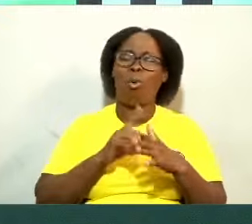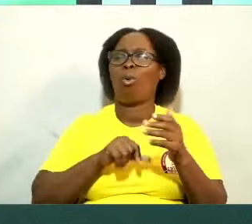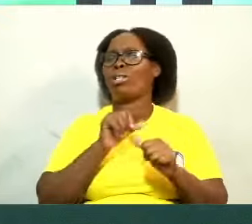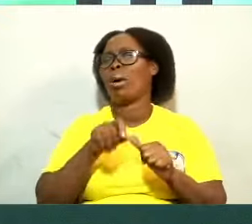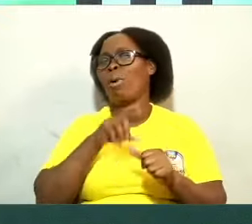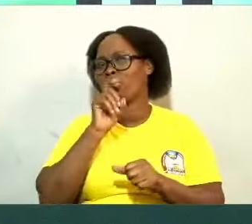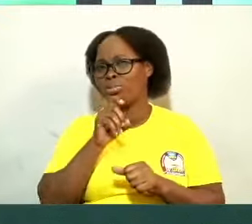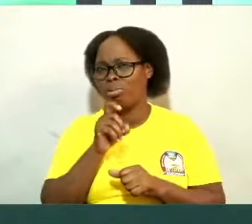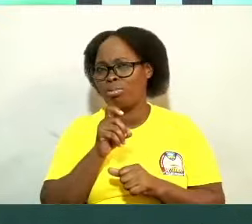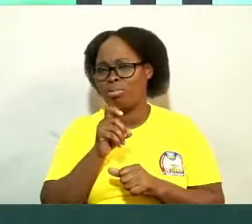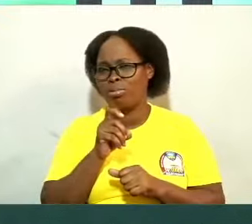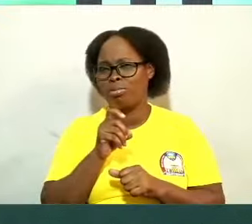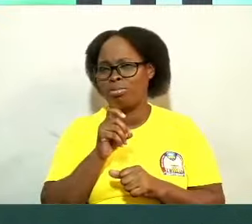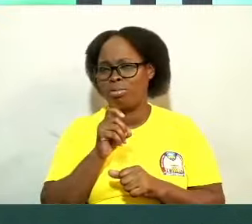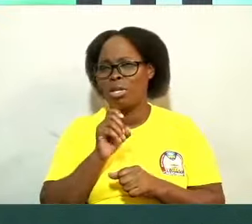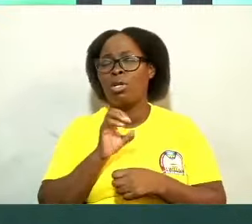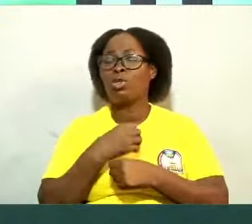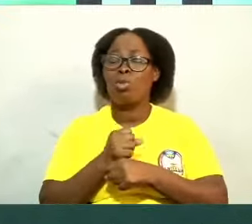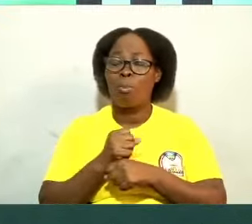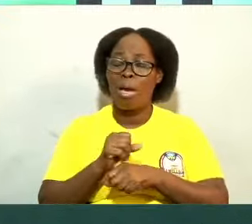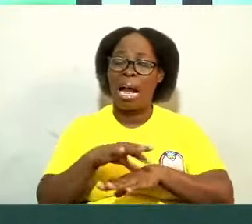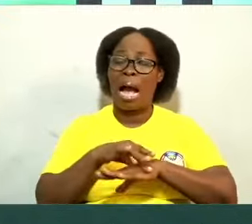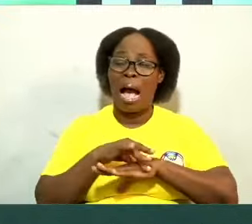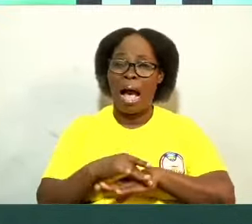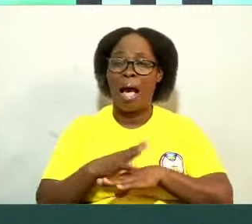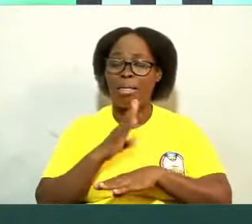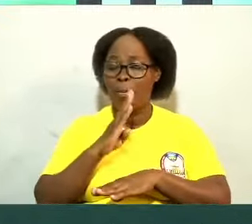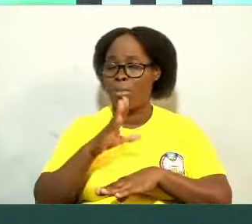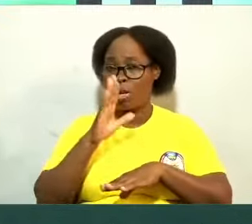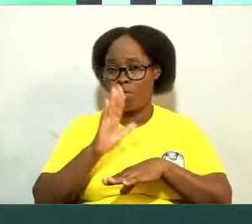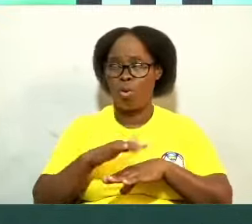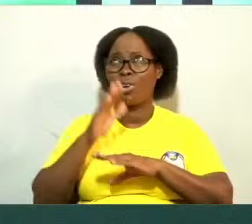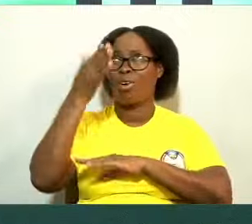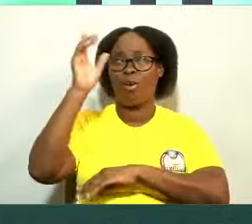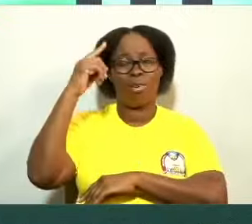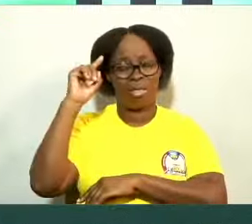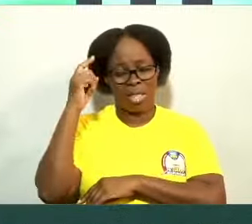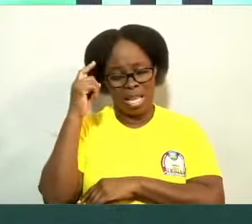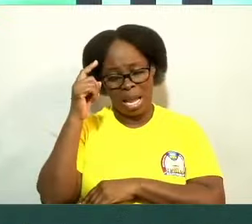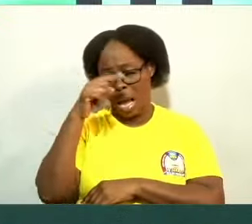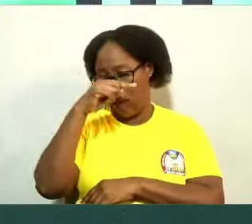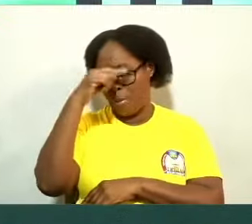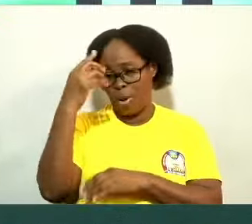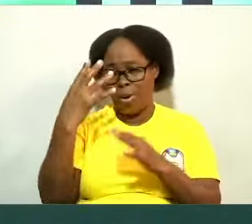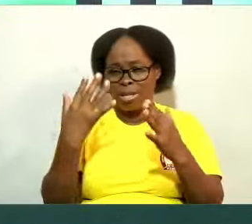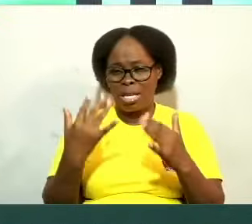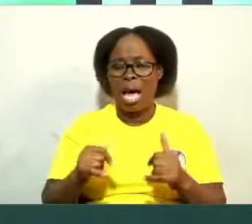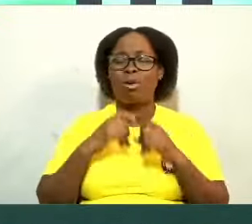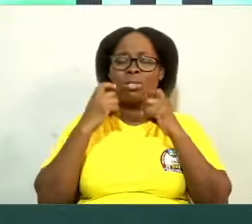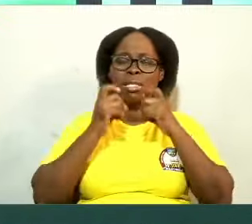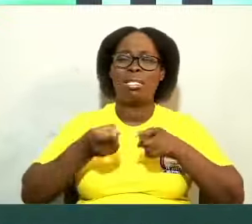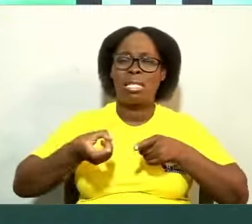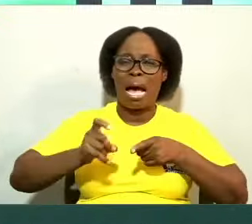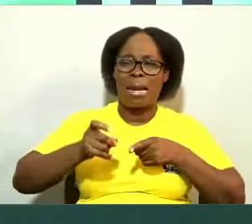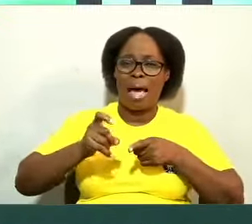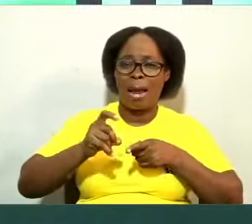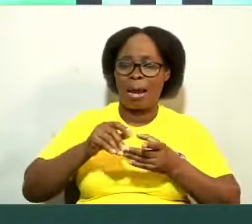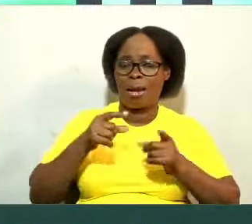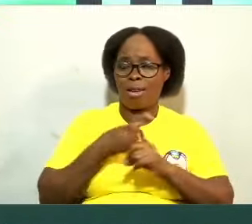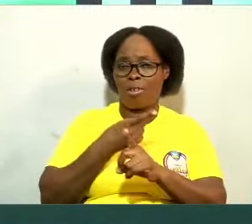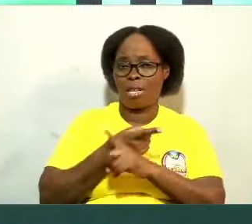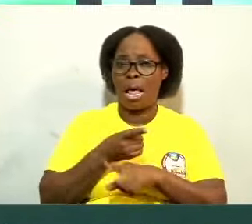Kuisalimisha dunia, Mungu akaona kwa sababu dhambi zitakuwa zimeongezeka za aina mbalimbali,